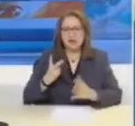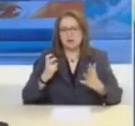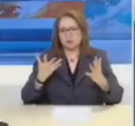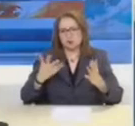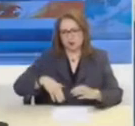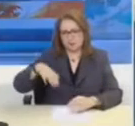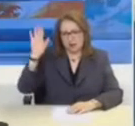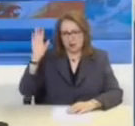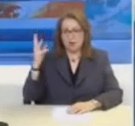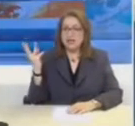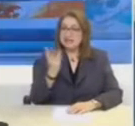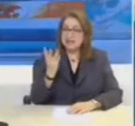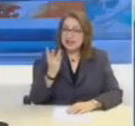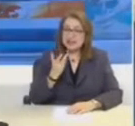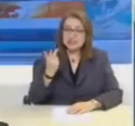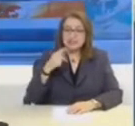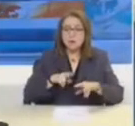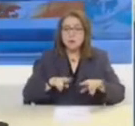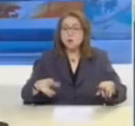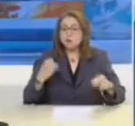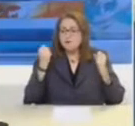33 ασθενείς έχουν εξέλθει από τις ΜΕΘ.